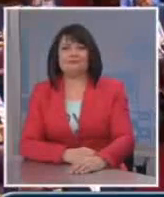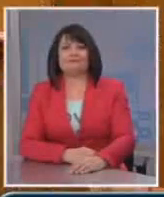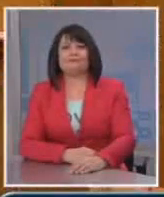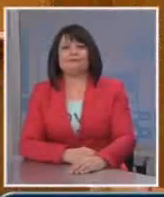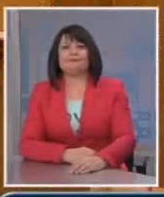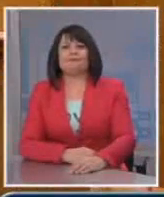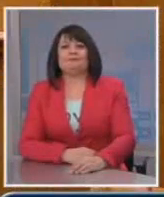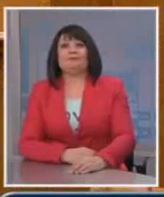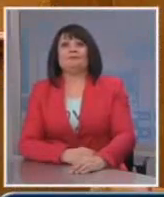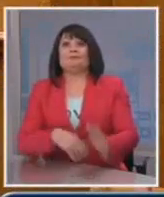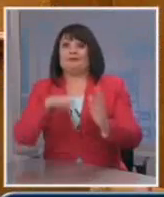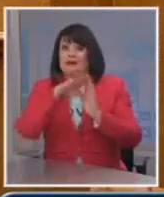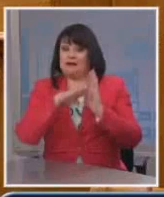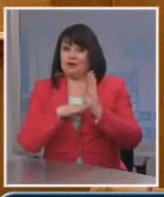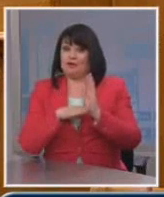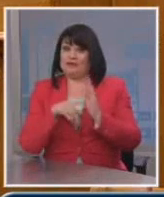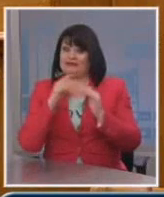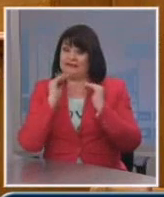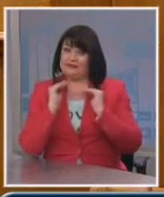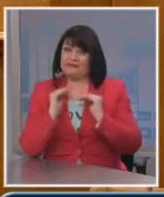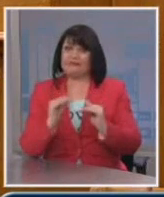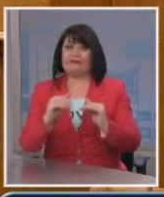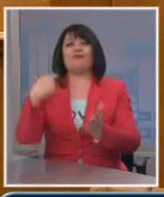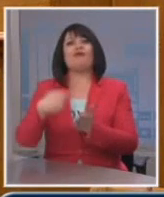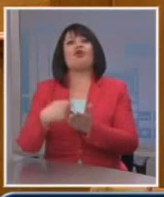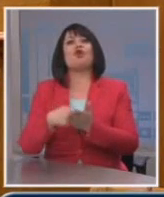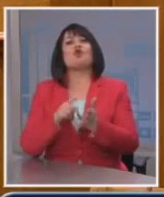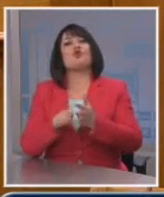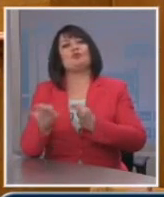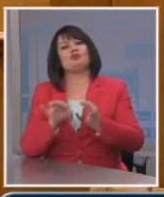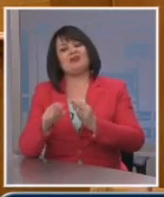Τους ίδιους κανόνες ακολουθούμε και στο φορολογικό νομοσχέδιο.